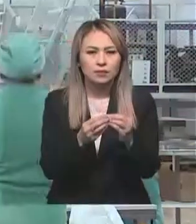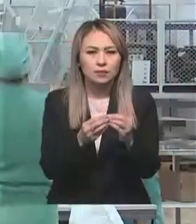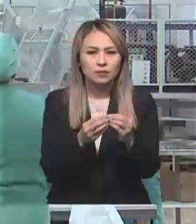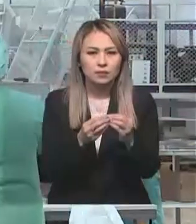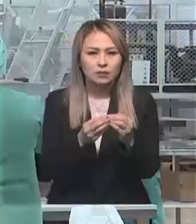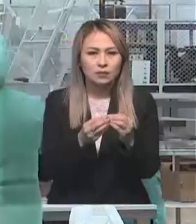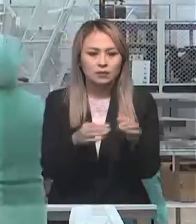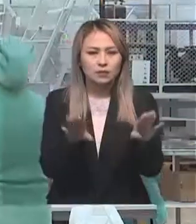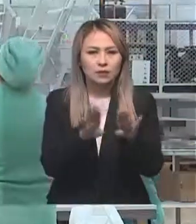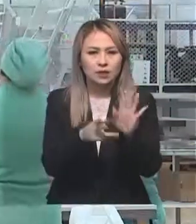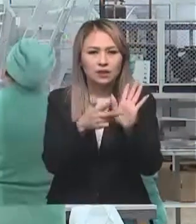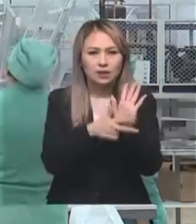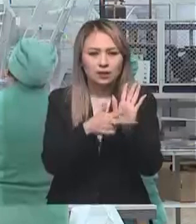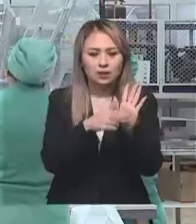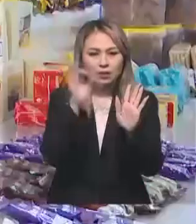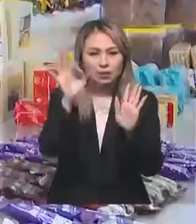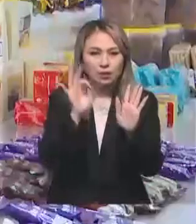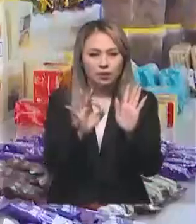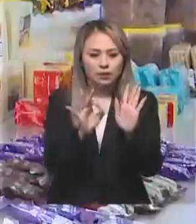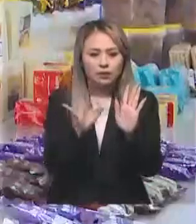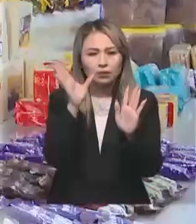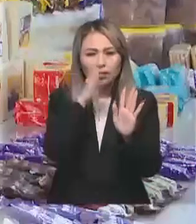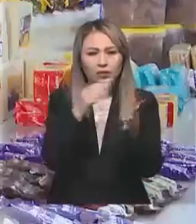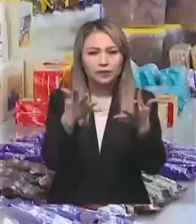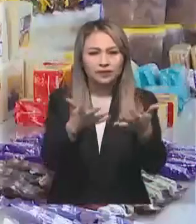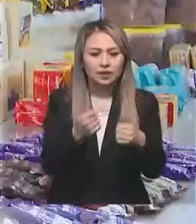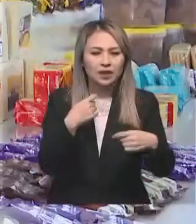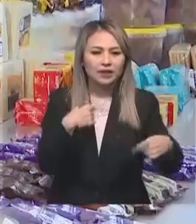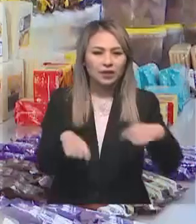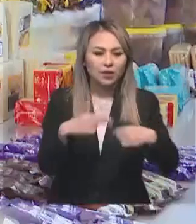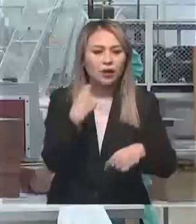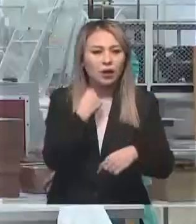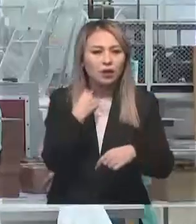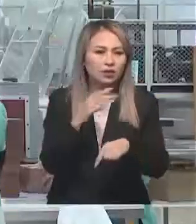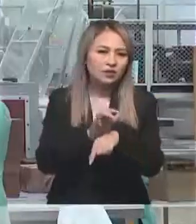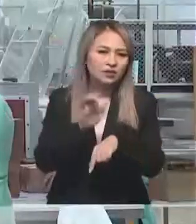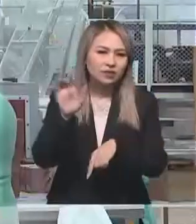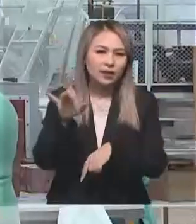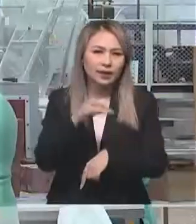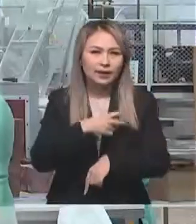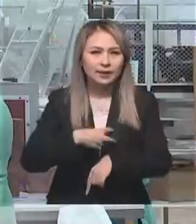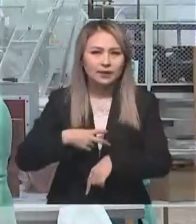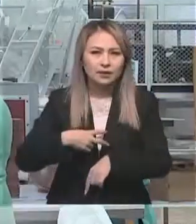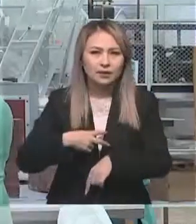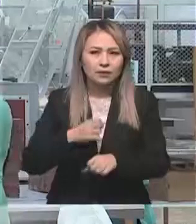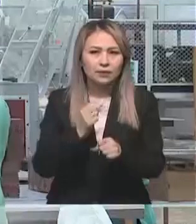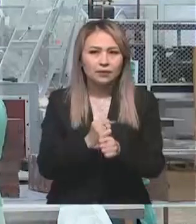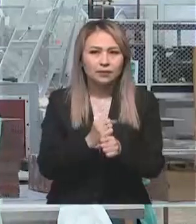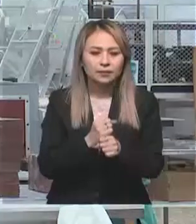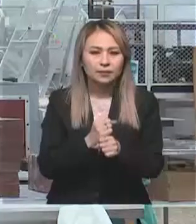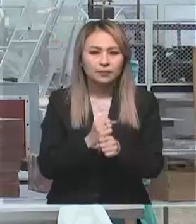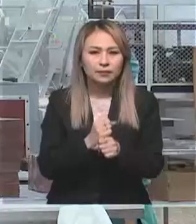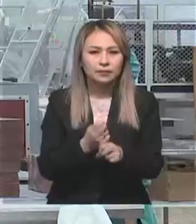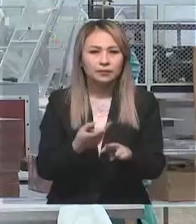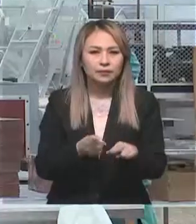оны біз 80%-ын Қазақ экспортын ала аламыз. Тауарды қарызға жіберу деген үлкен риск дейді ғой. Сондықтан сол